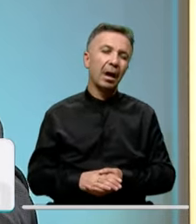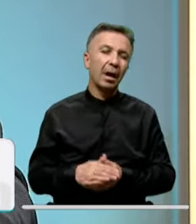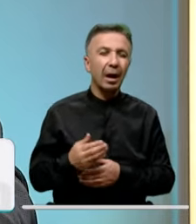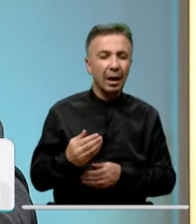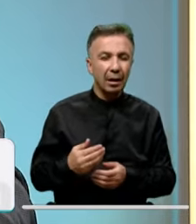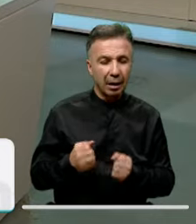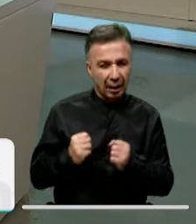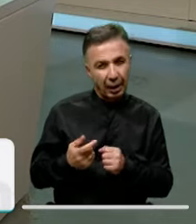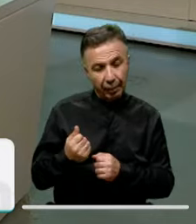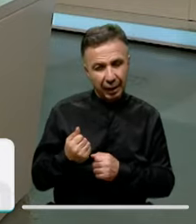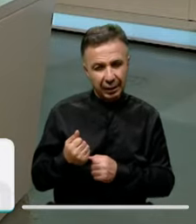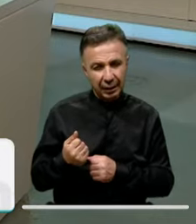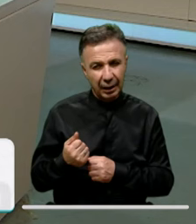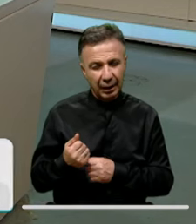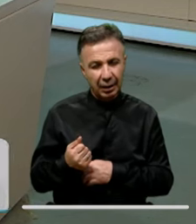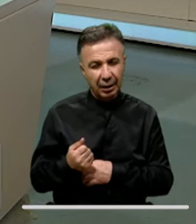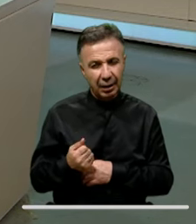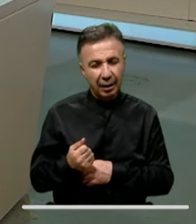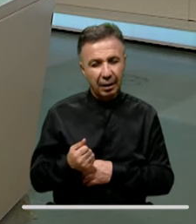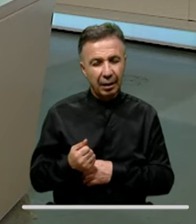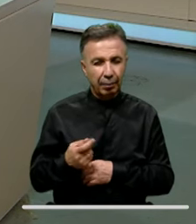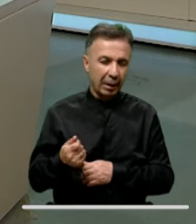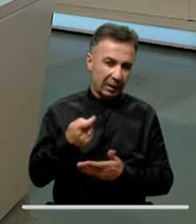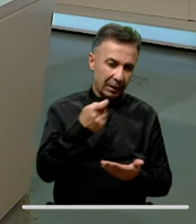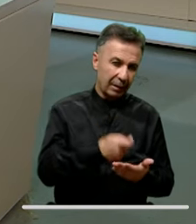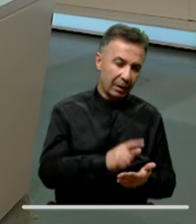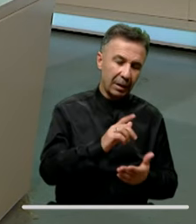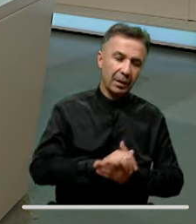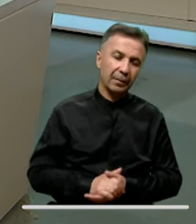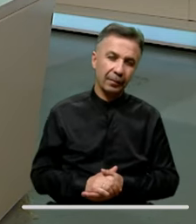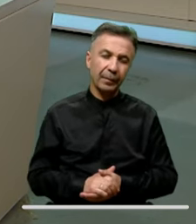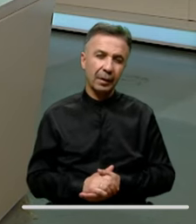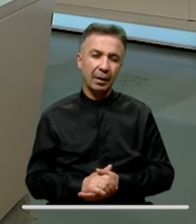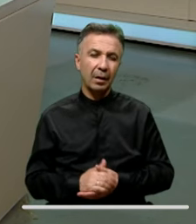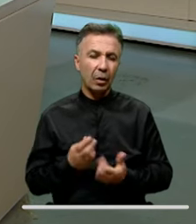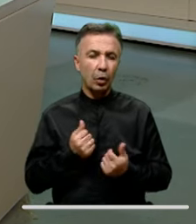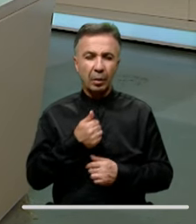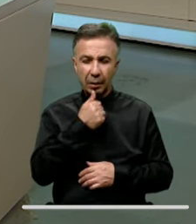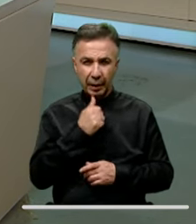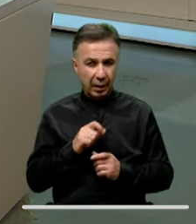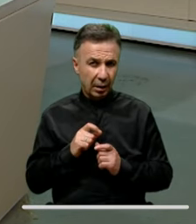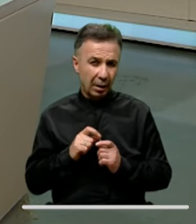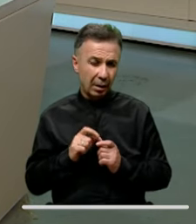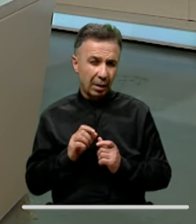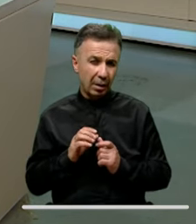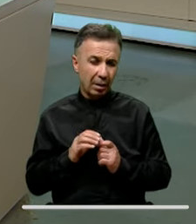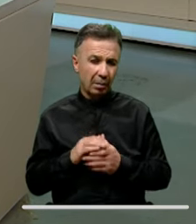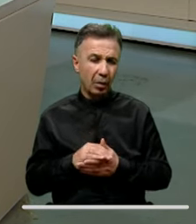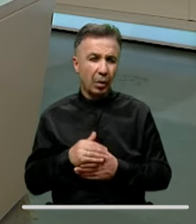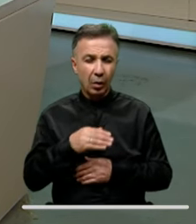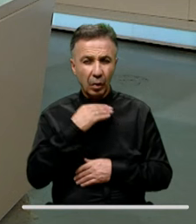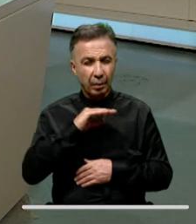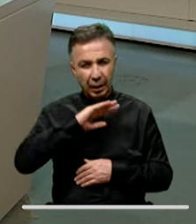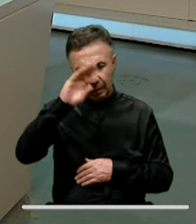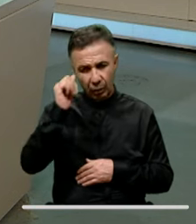de ödemelidir. Peki Ümit Bey diyelim ki böyle bir şey başına geldi. Kurban Bayramı günleri